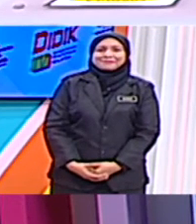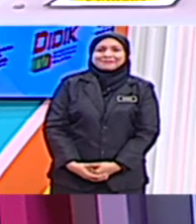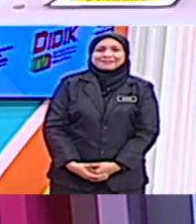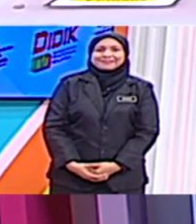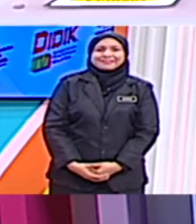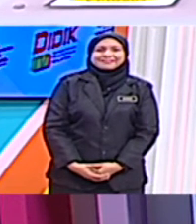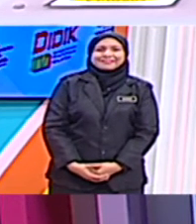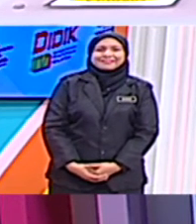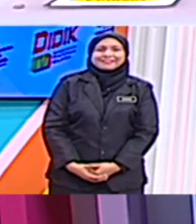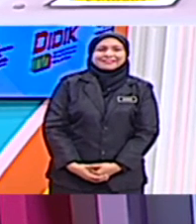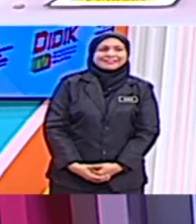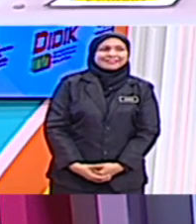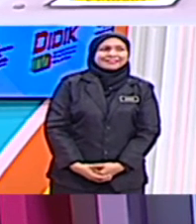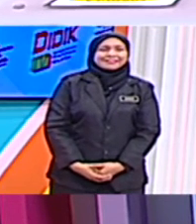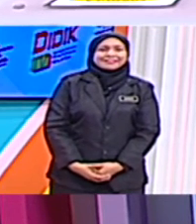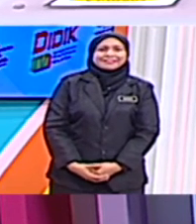Abrar.